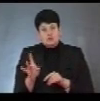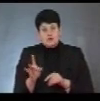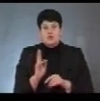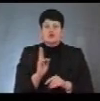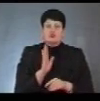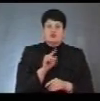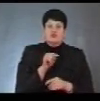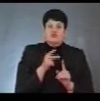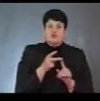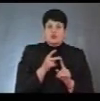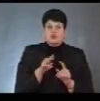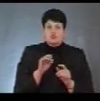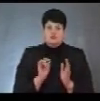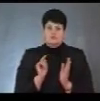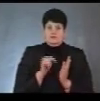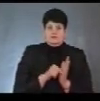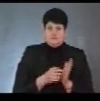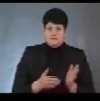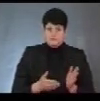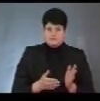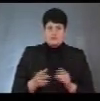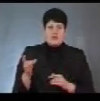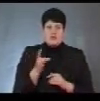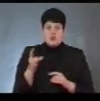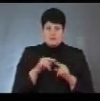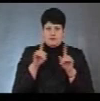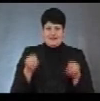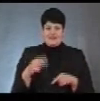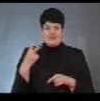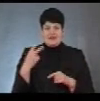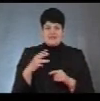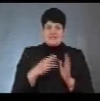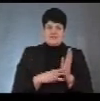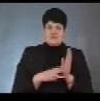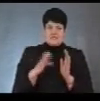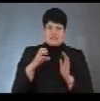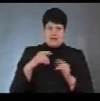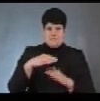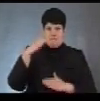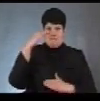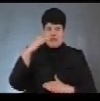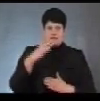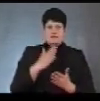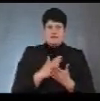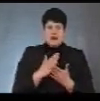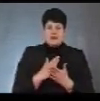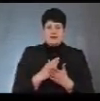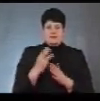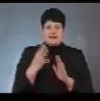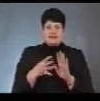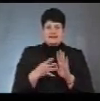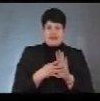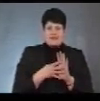цьому другому турі значитися в бюлетені. Розмір бюлетеня 20 на 80 сантиметрів. Він містить відомості про 39